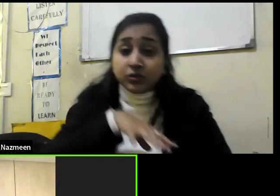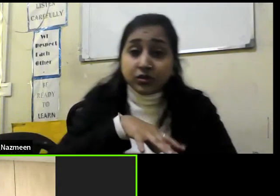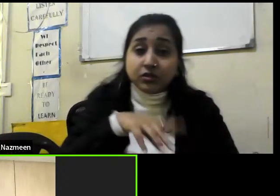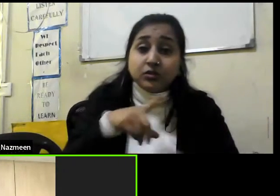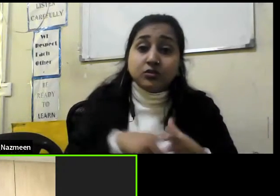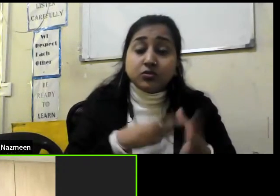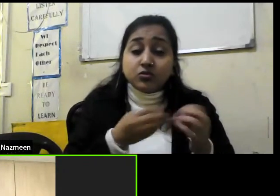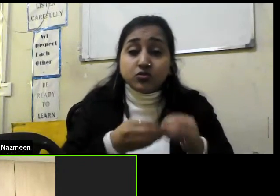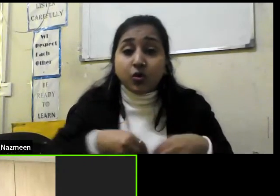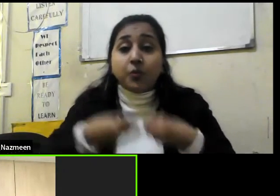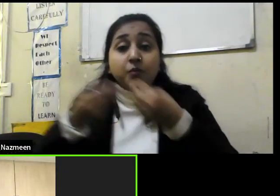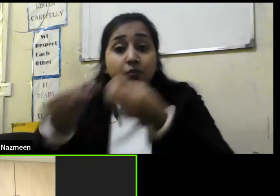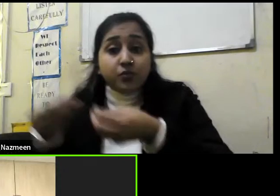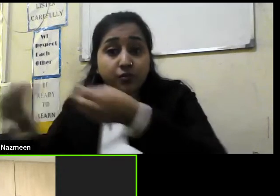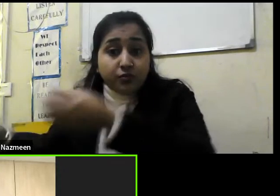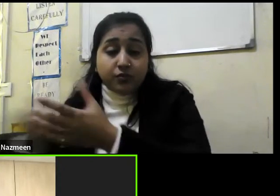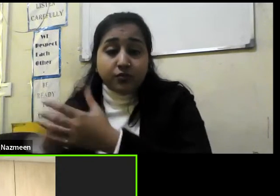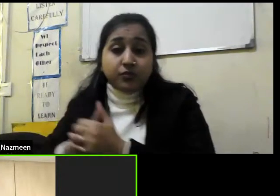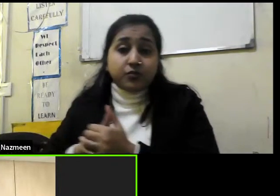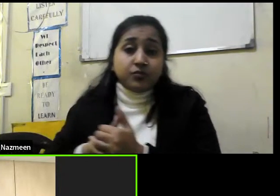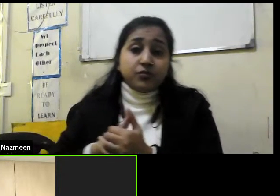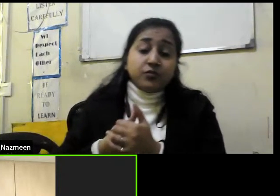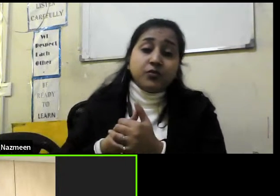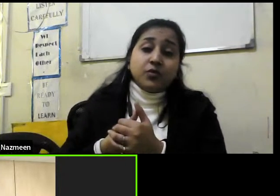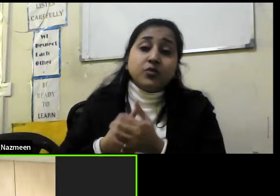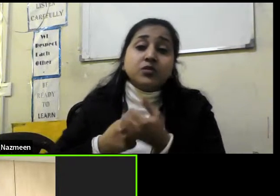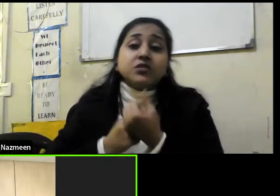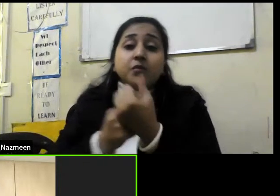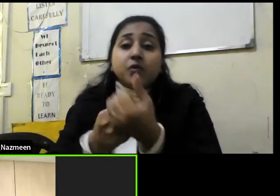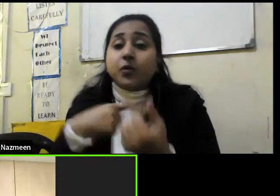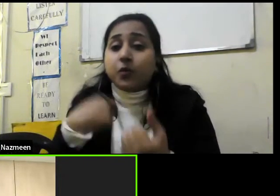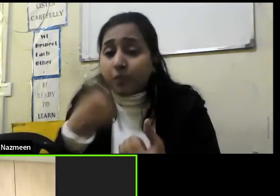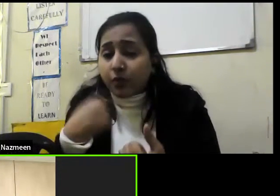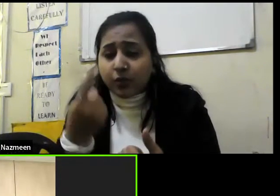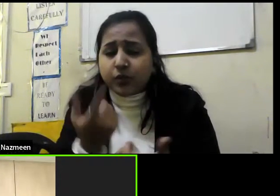जाए विद द सपोर्ट ऑफ आवर स्टेक होल्डर्स, विद द सपोर्ट ऑफ आवर